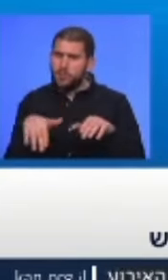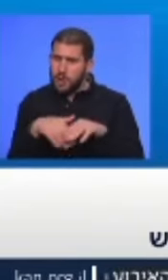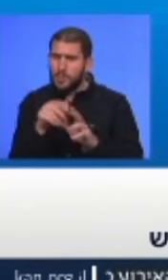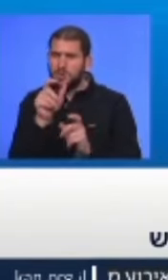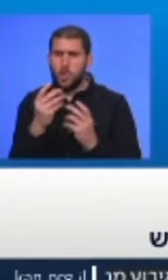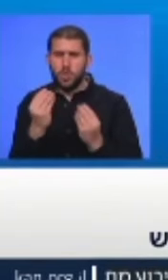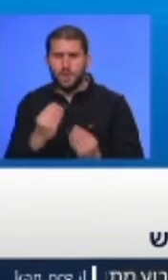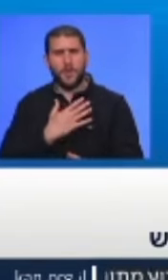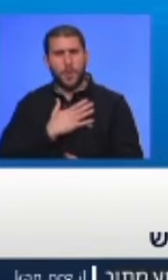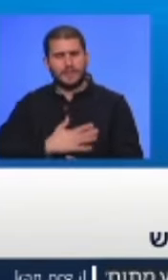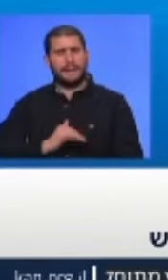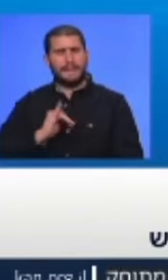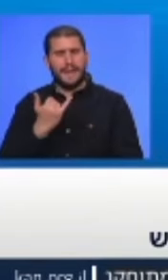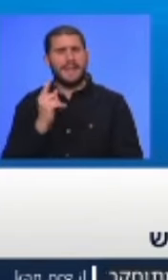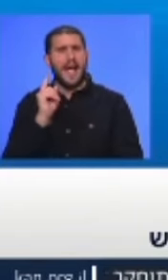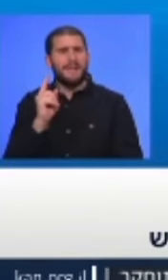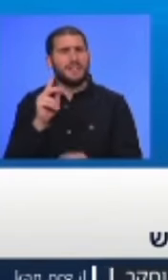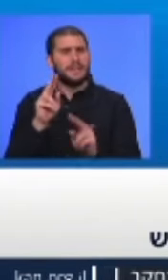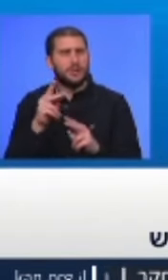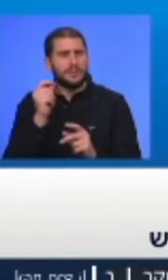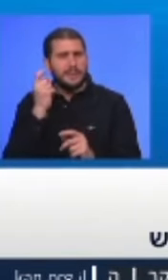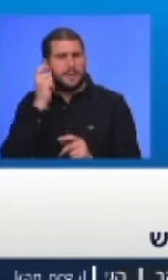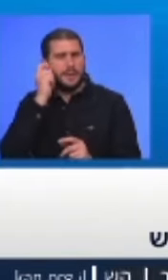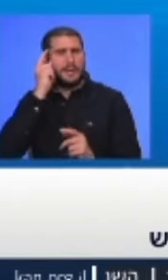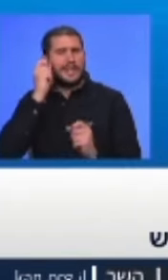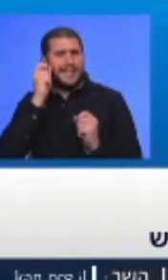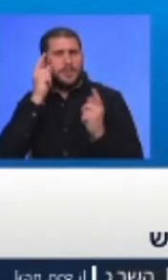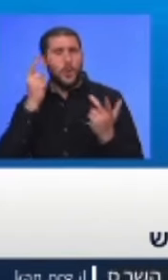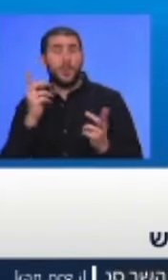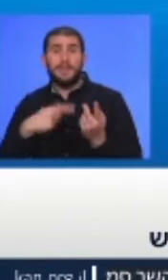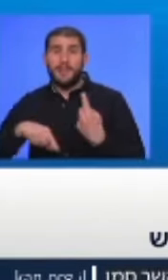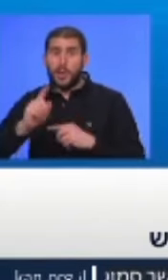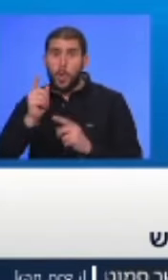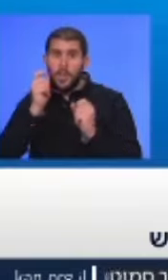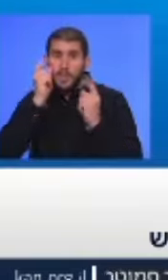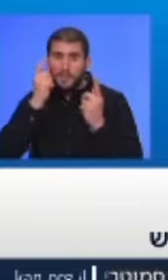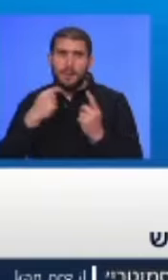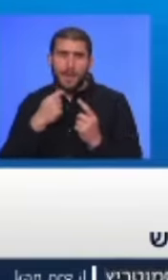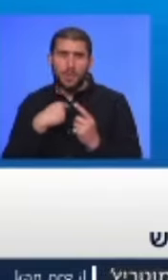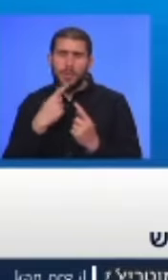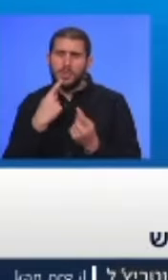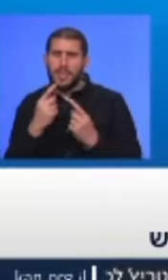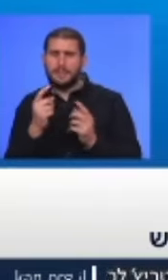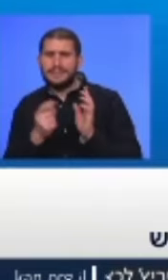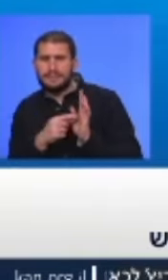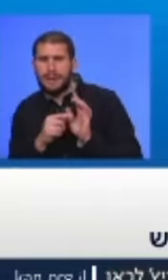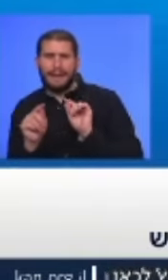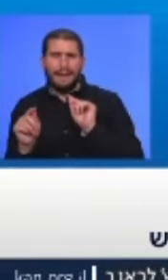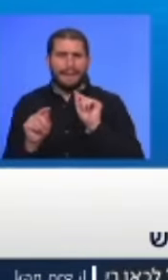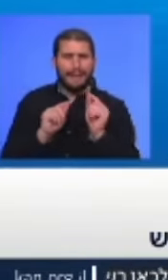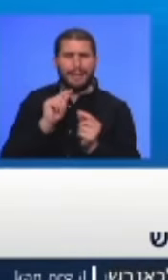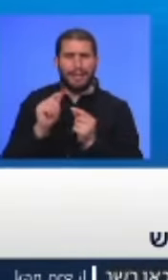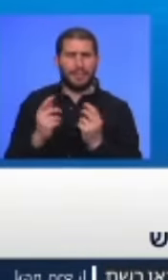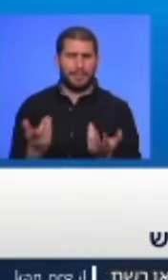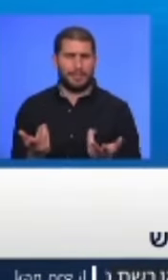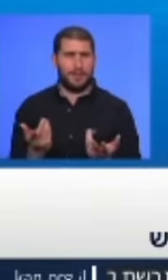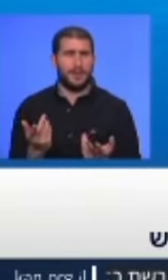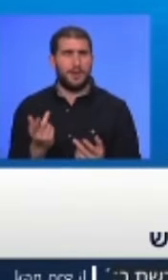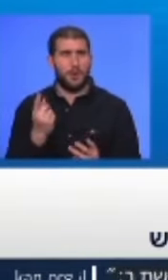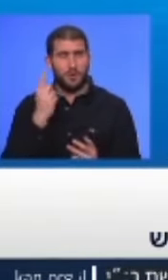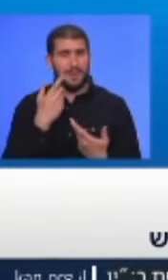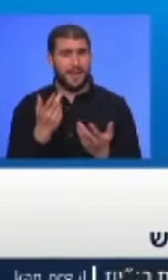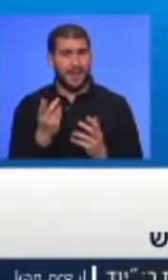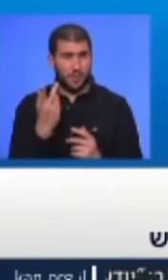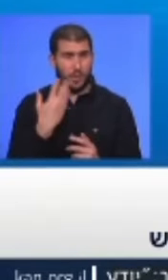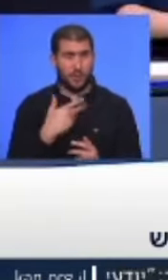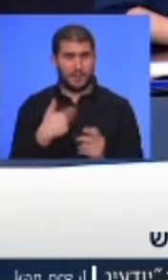ורוצה דברים וזה. יש התפקחות. אז אם אנחנו לא מתפקחים, אנחנו דנים בעילת הזה ובעילת הזה. כלומר, גם אם הם חושבים שאין עילה, היית רוצה שהם